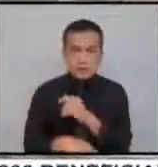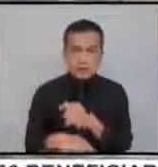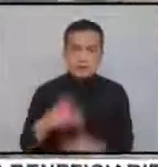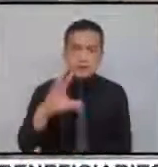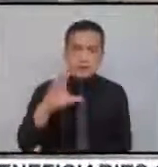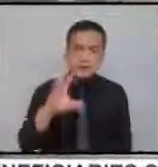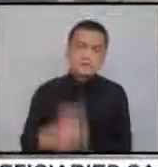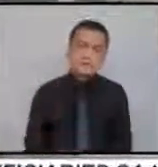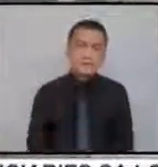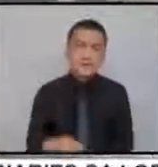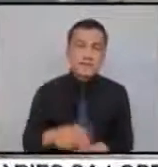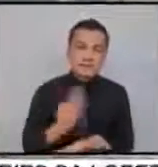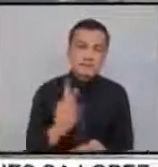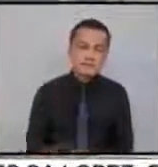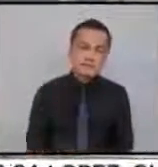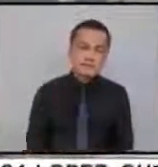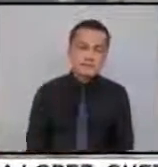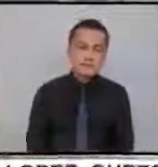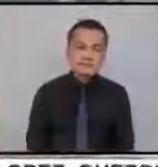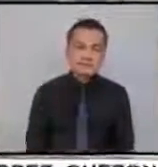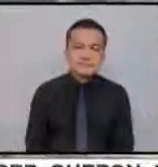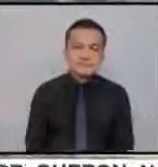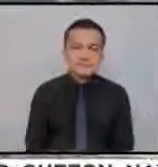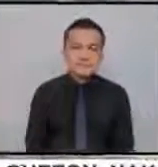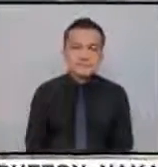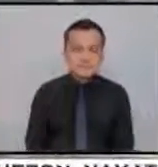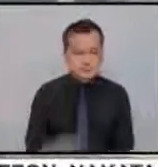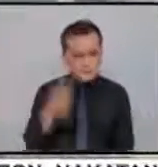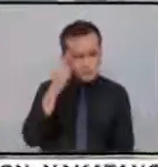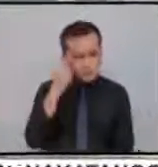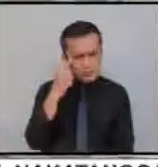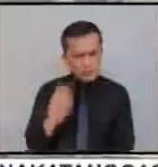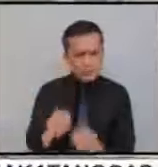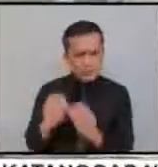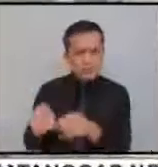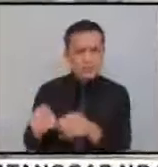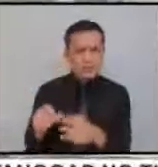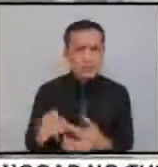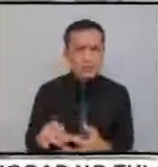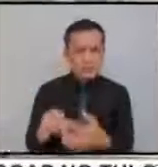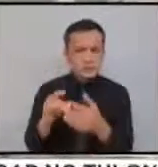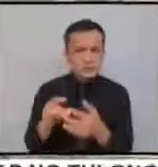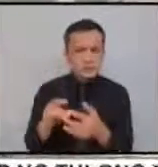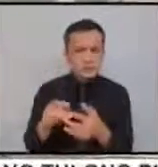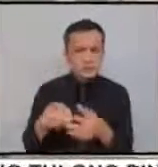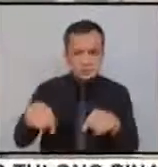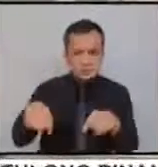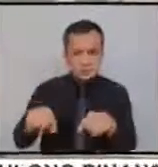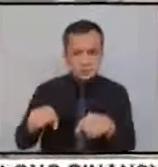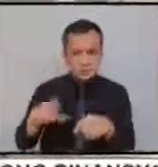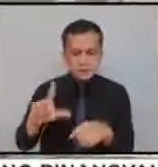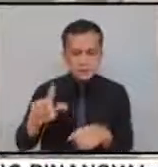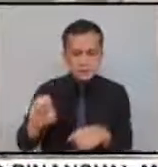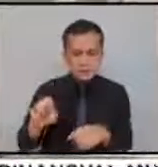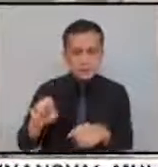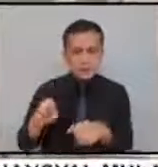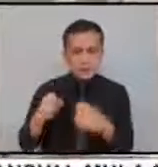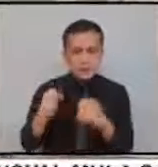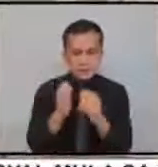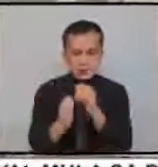pinag-aaralan na rin ng ahensya na maglagay na rin ng exclusive motorcycle lane sa kahabaan ng EDSA at Ortigas